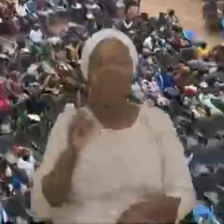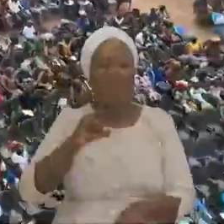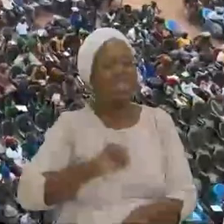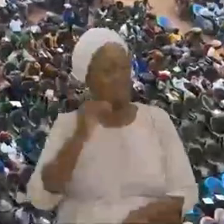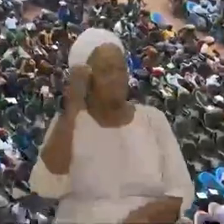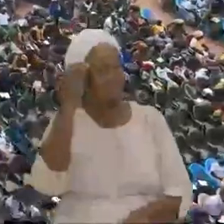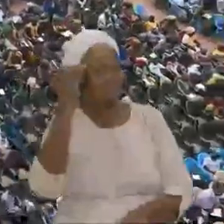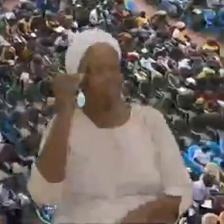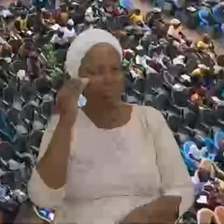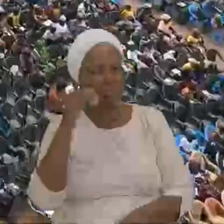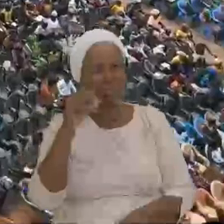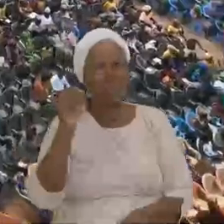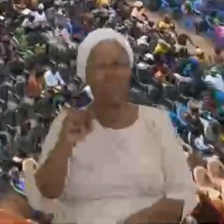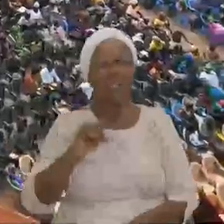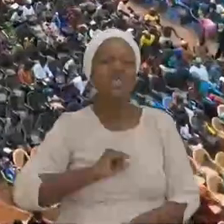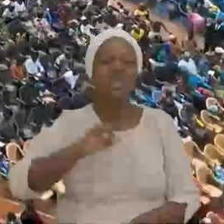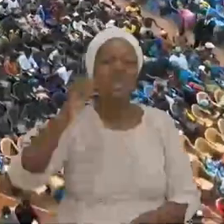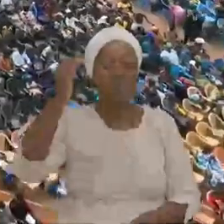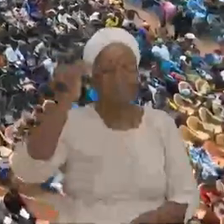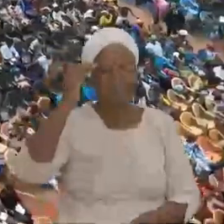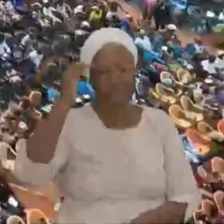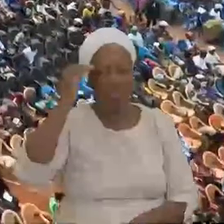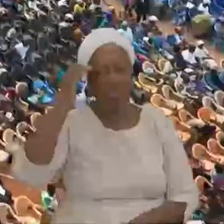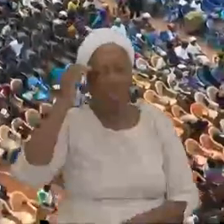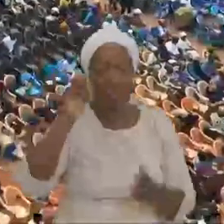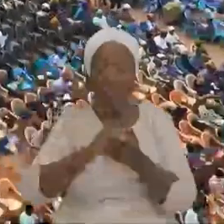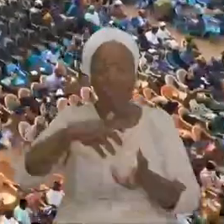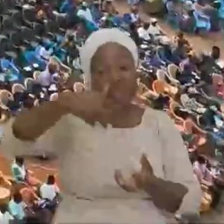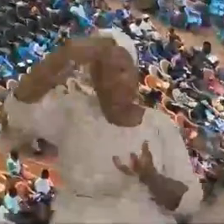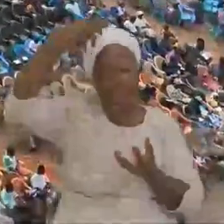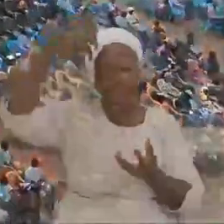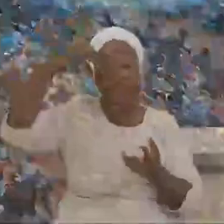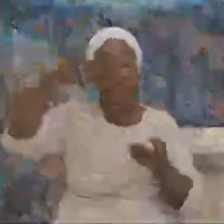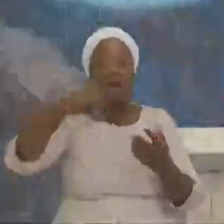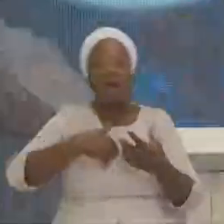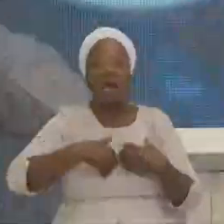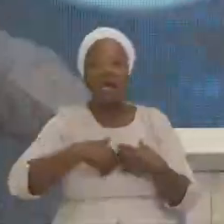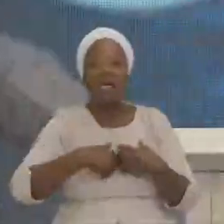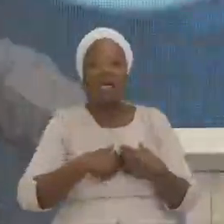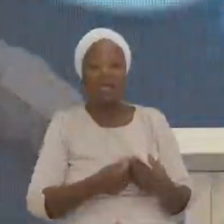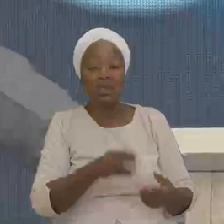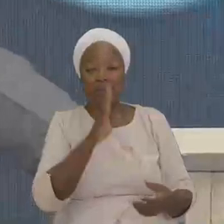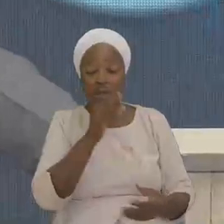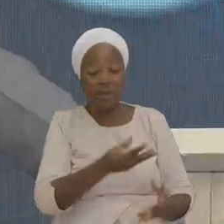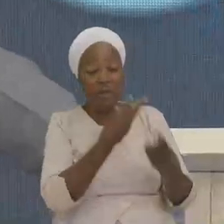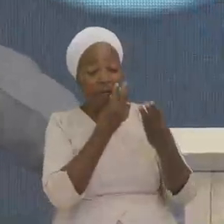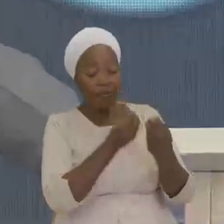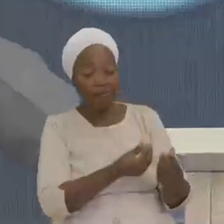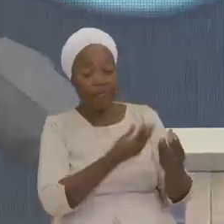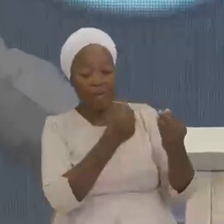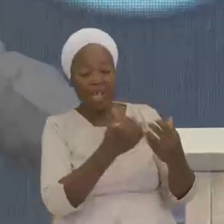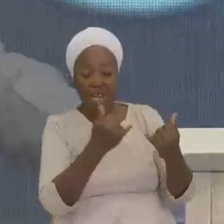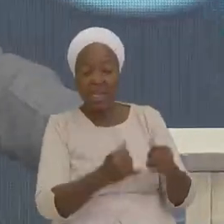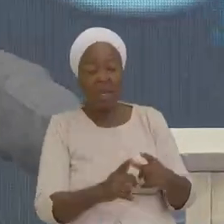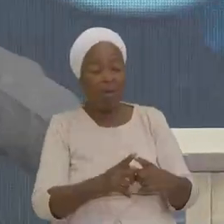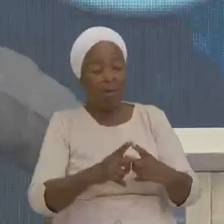longtemps. Oui, je sais. Oui, je sais. Ce lion